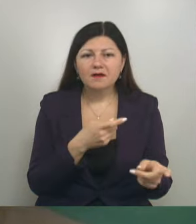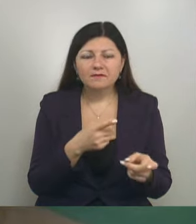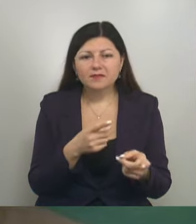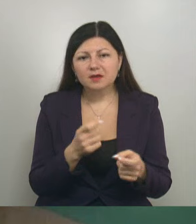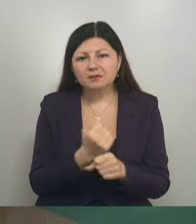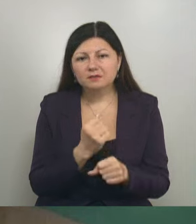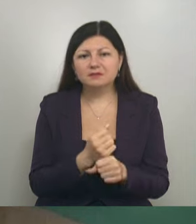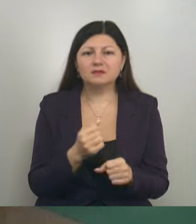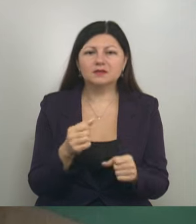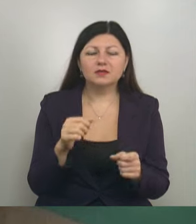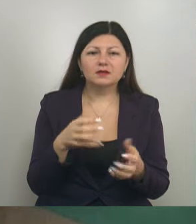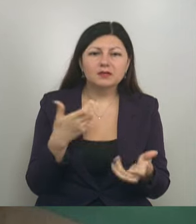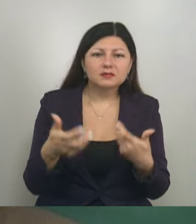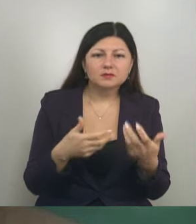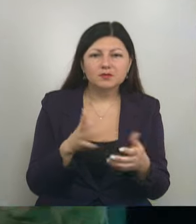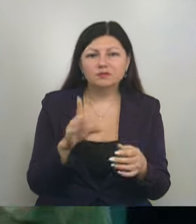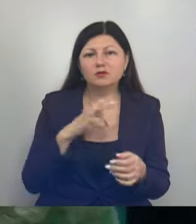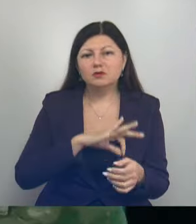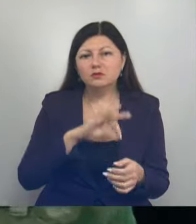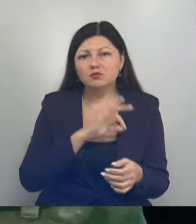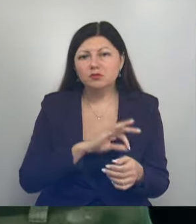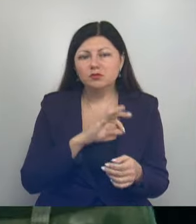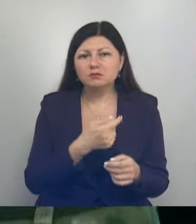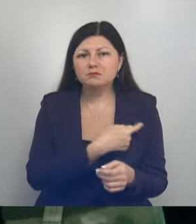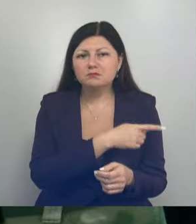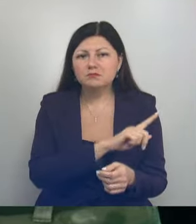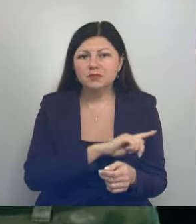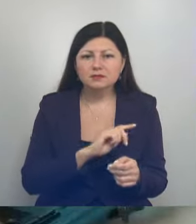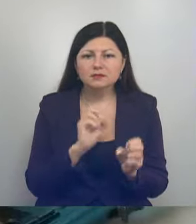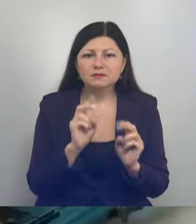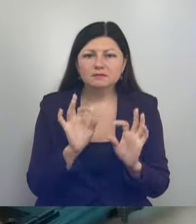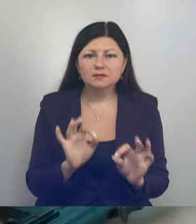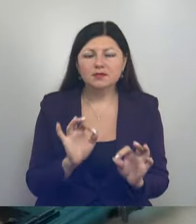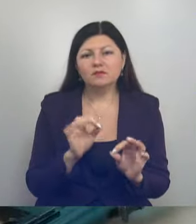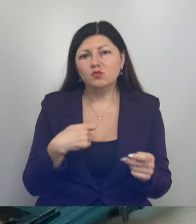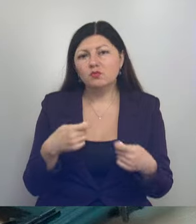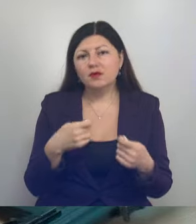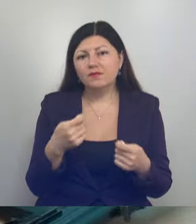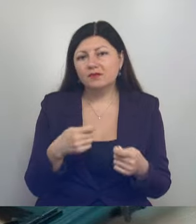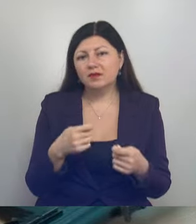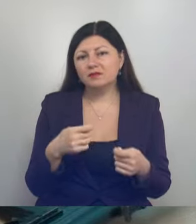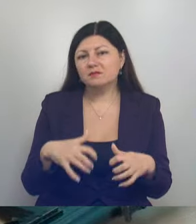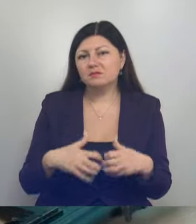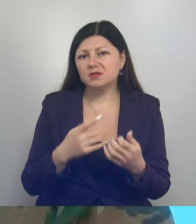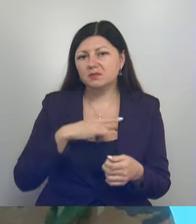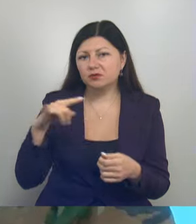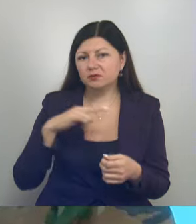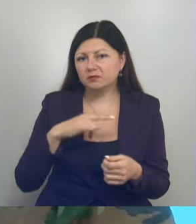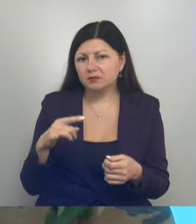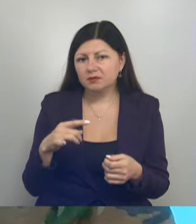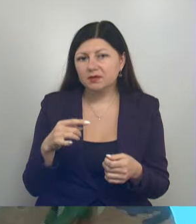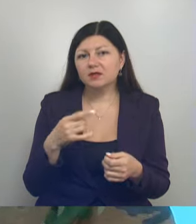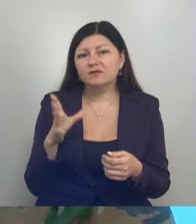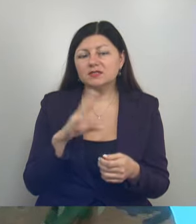изучили боеприпасы и их использование, основы тактической медицины. Новое направление – управление беспилотными летательными аппаратами.